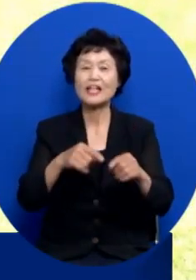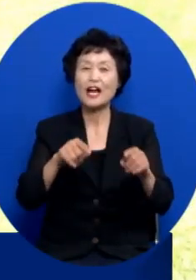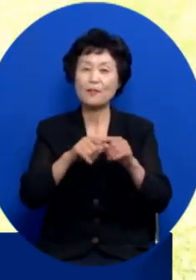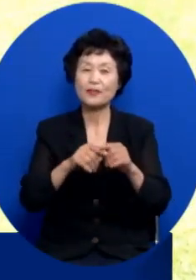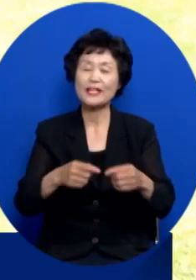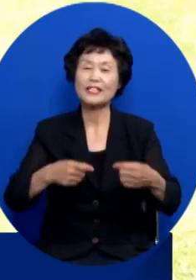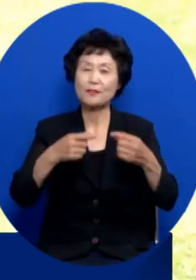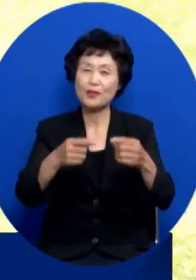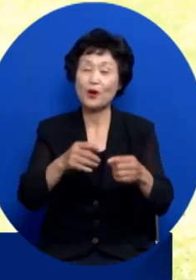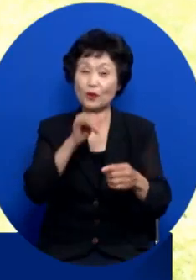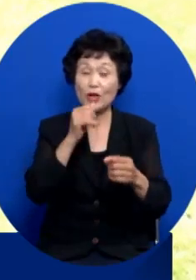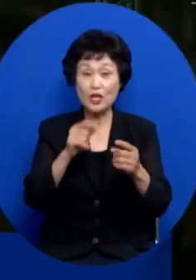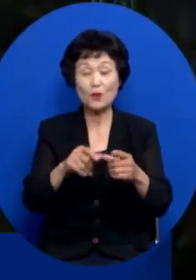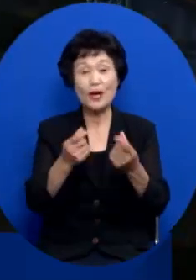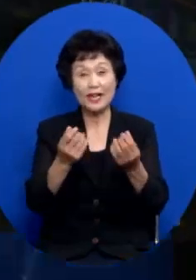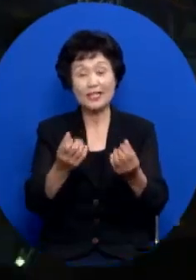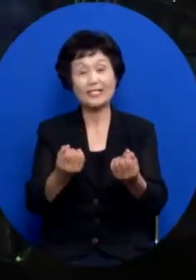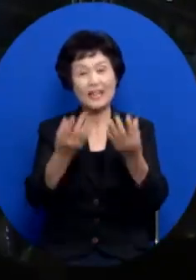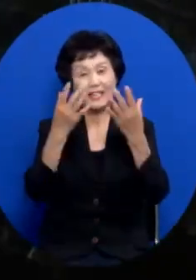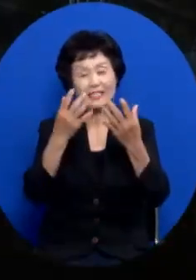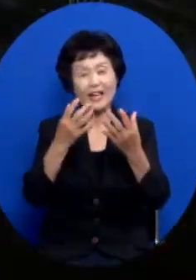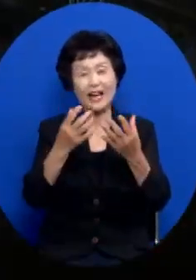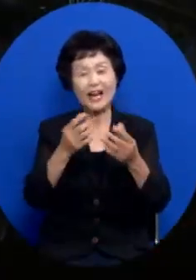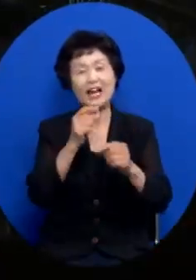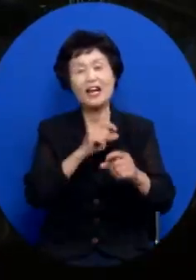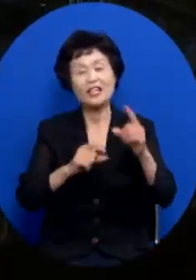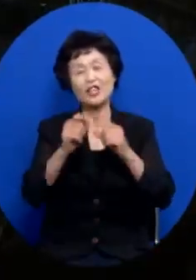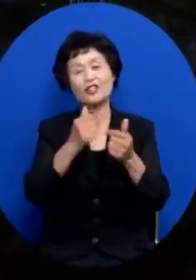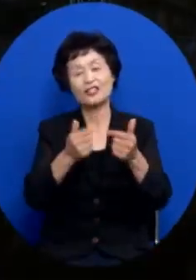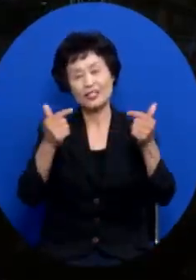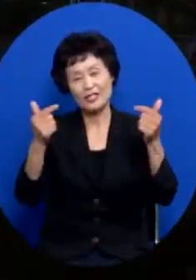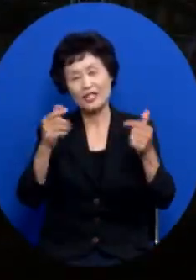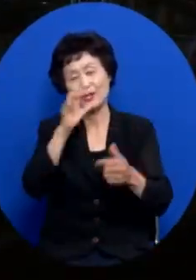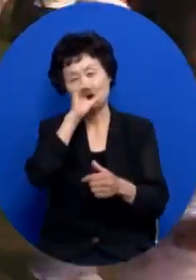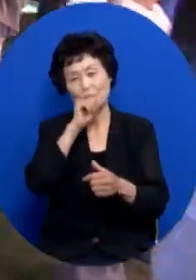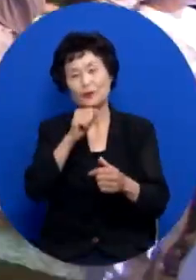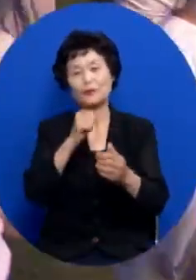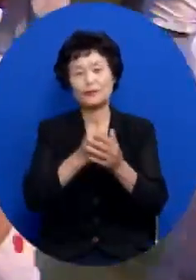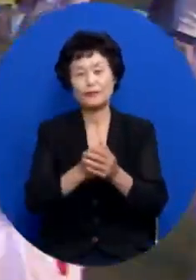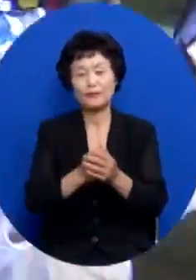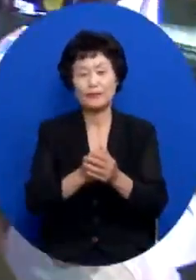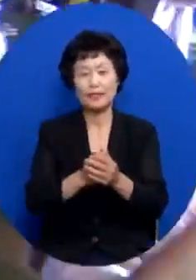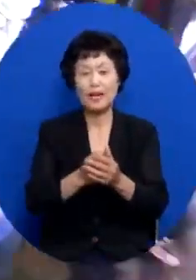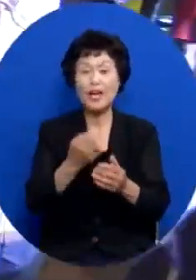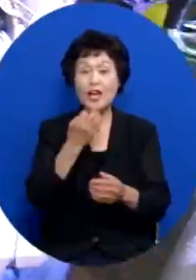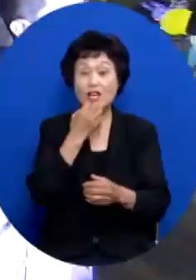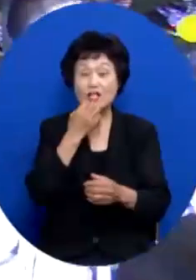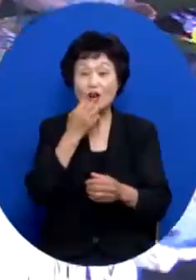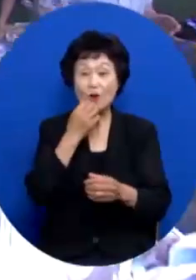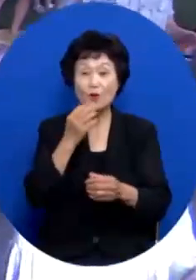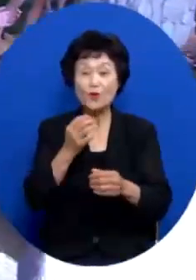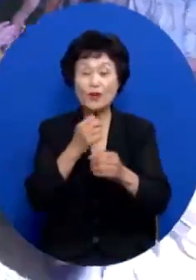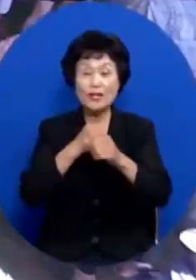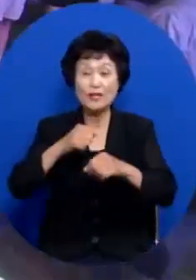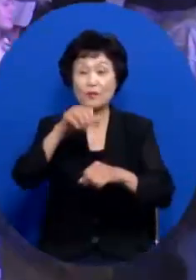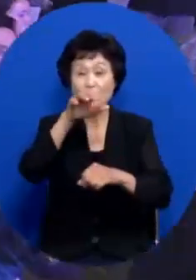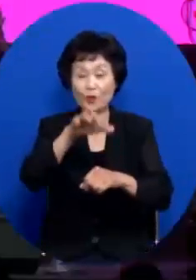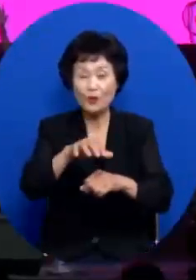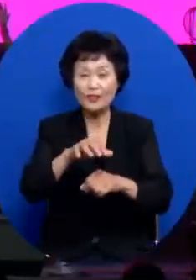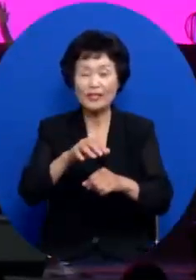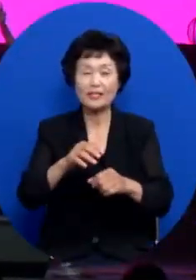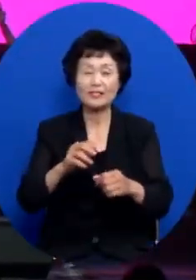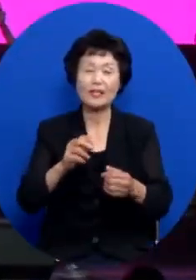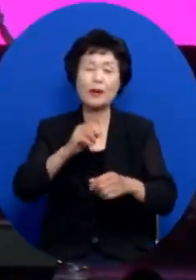많이 활성화됐으면 좋겠습니다. 서울 한복판인 서울광장에서 마음껏 찬양한 이번 행사. 행사 열기는